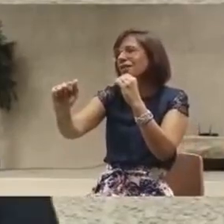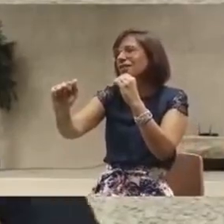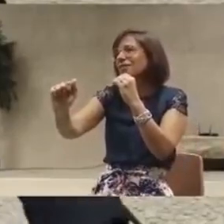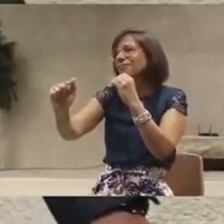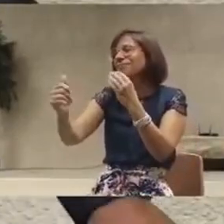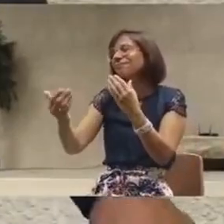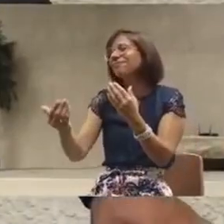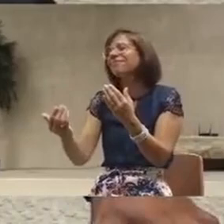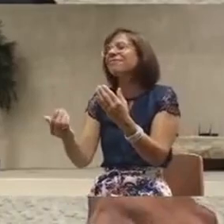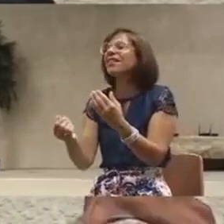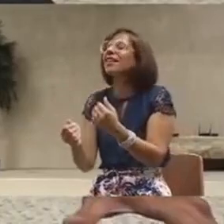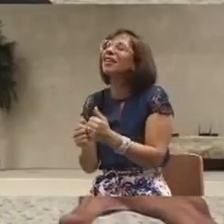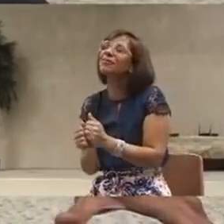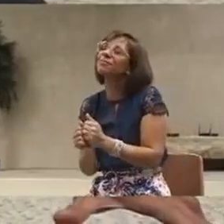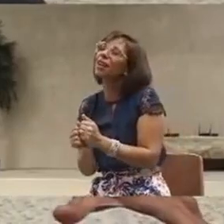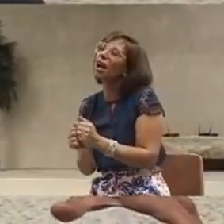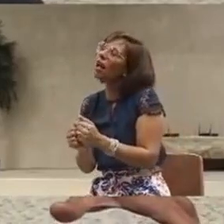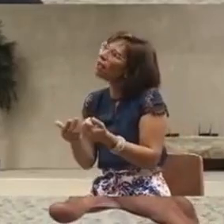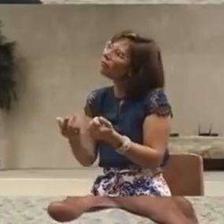étendre nos racines.